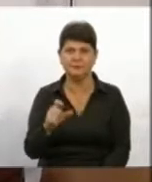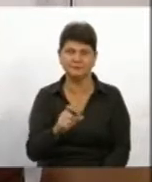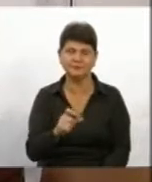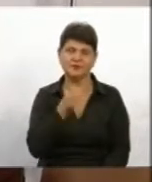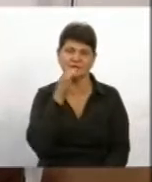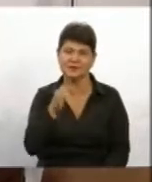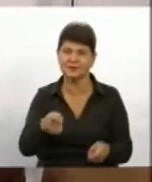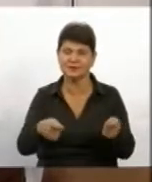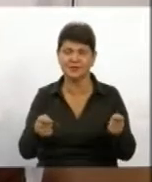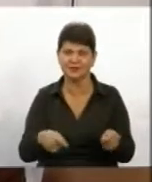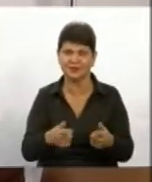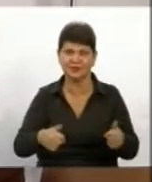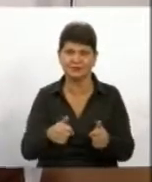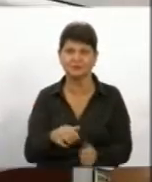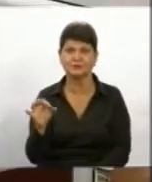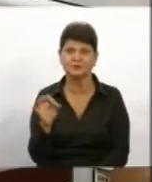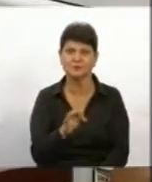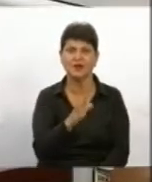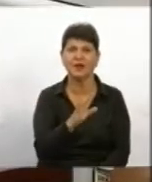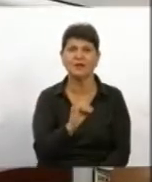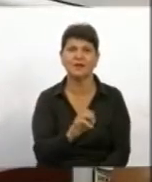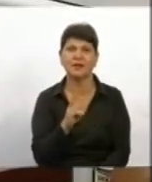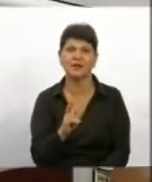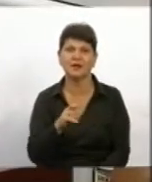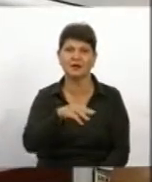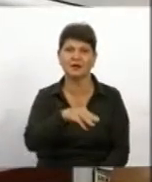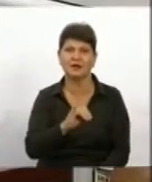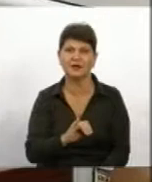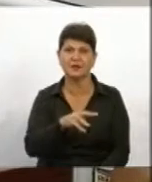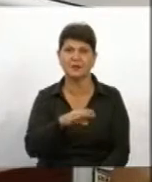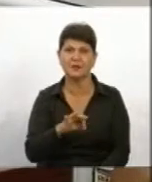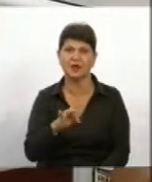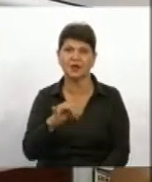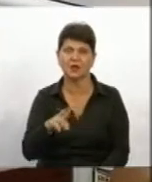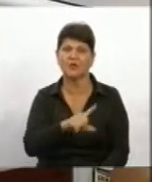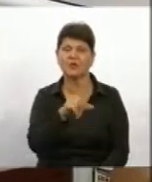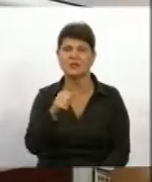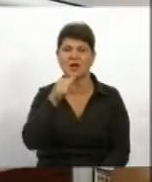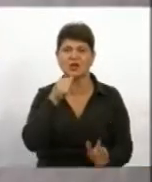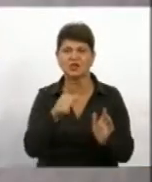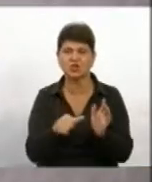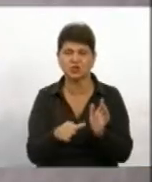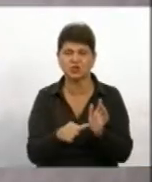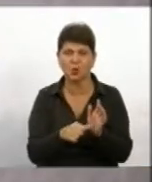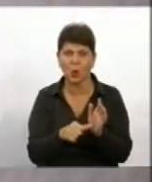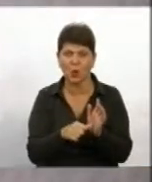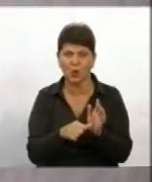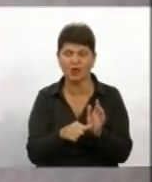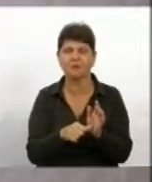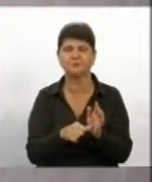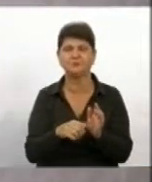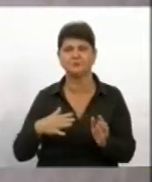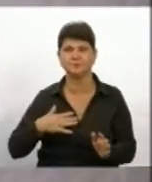каже завідувач відділення Олексій Біктіміров. Додає, за 6 років кількість пацієнтів, в яких діагностували рак молочних